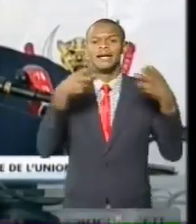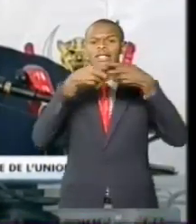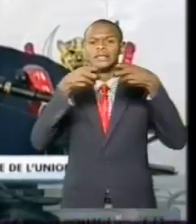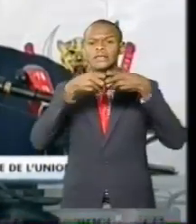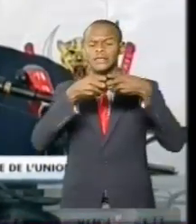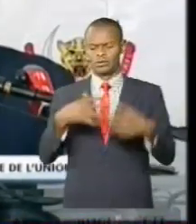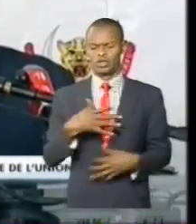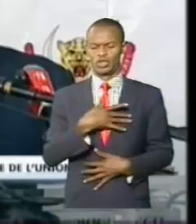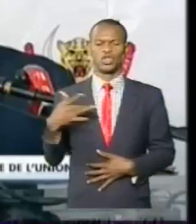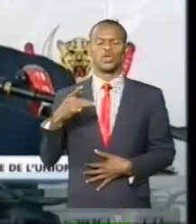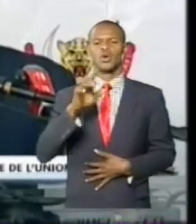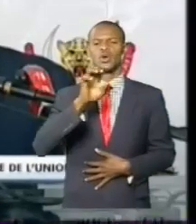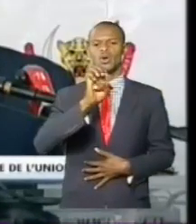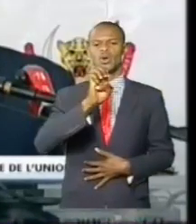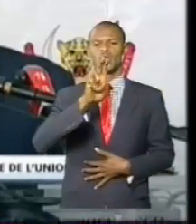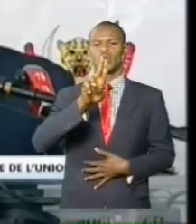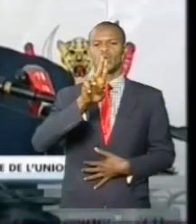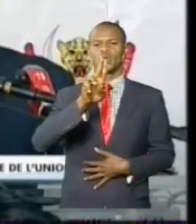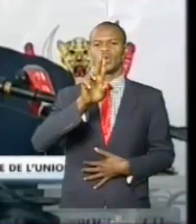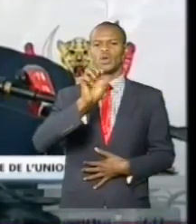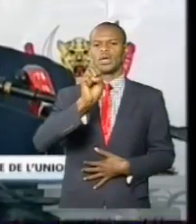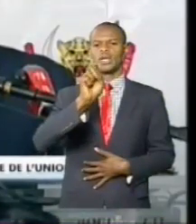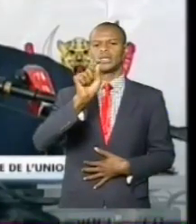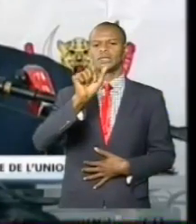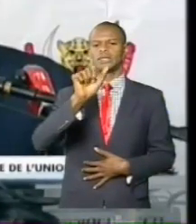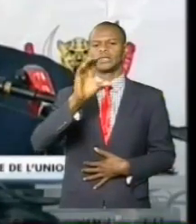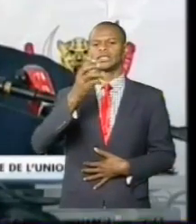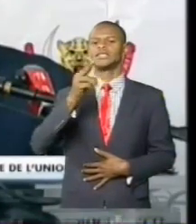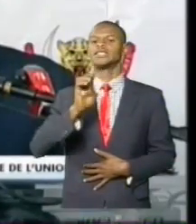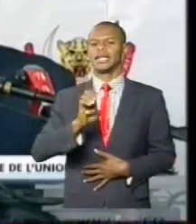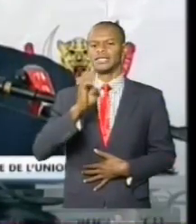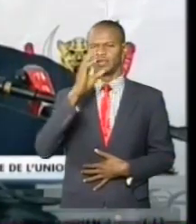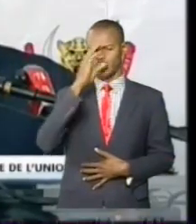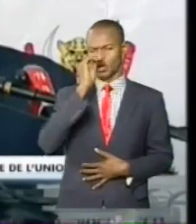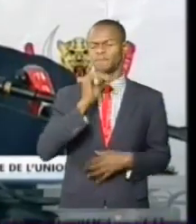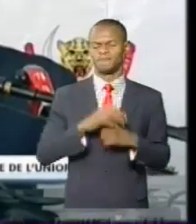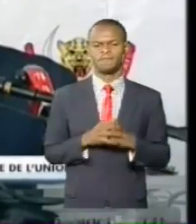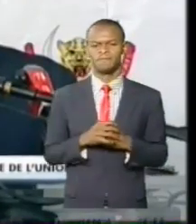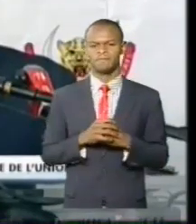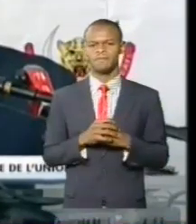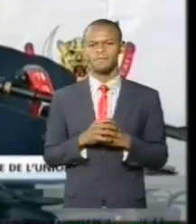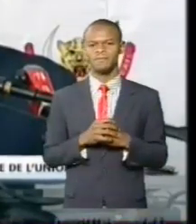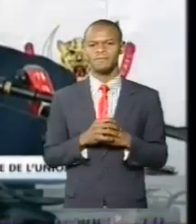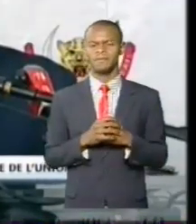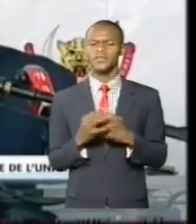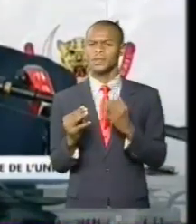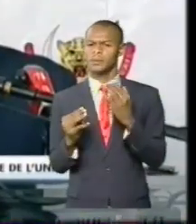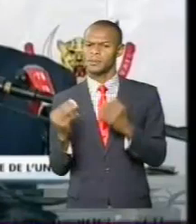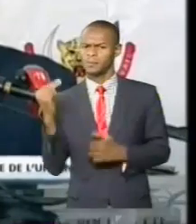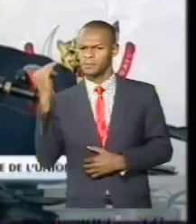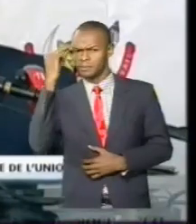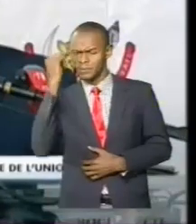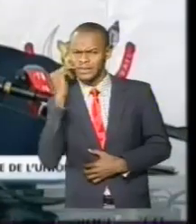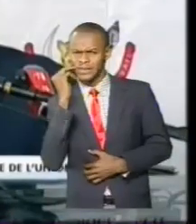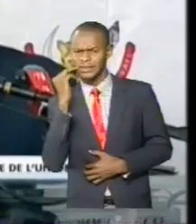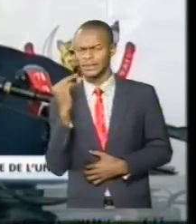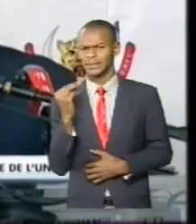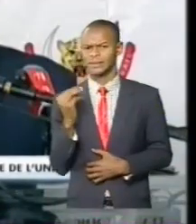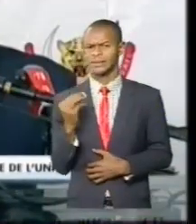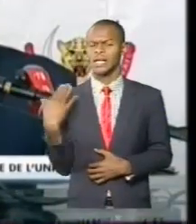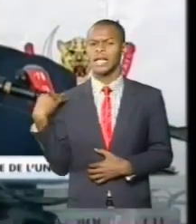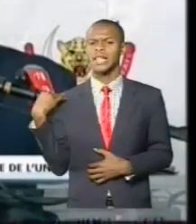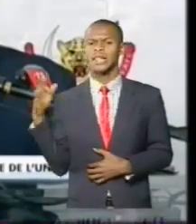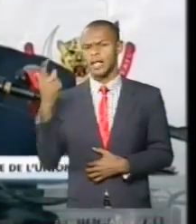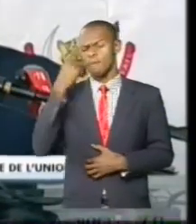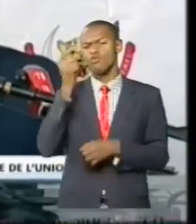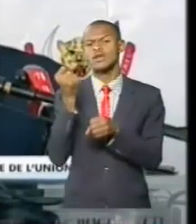Eustache Mouhanzi Moubembe. Ministre d'État, ministre de l'Emploi, Travail et